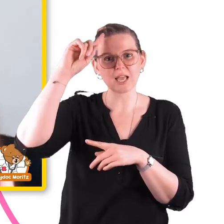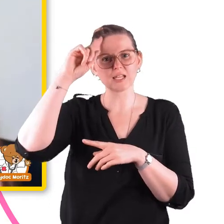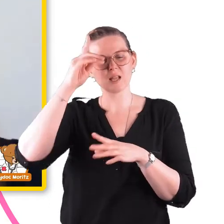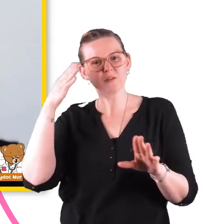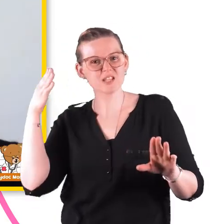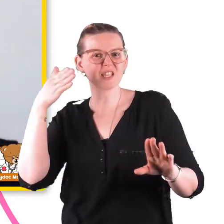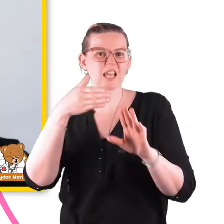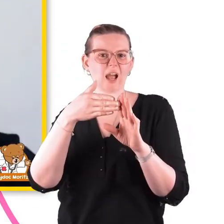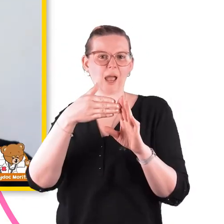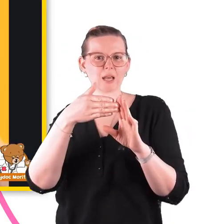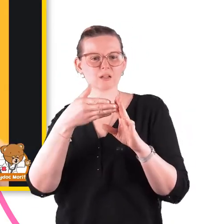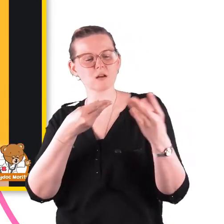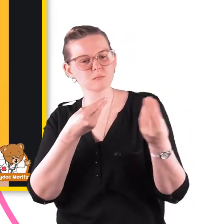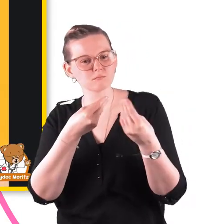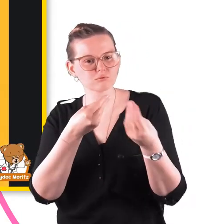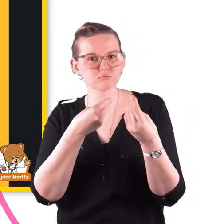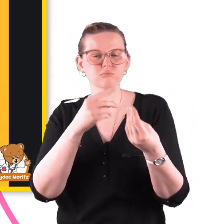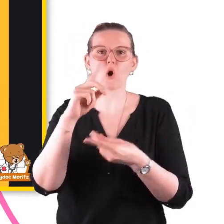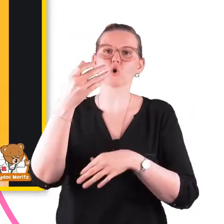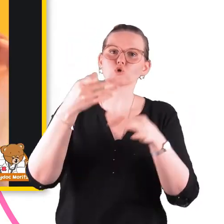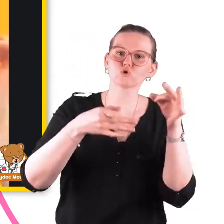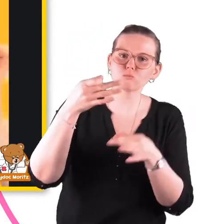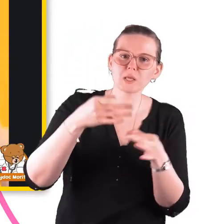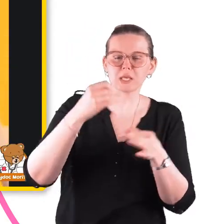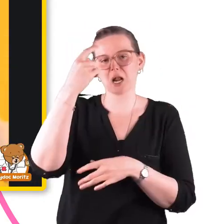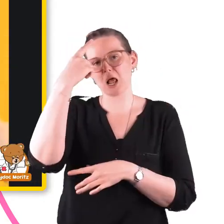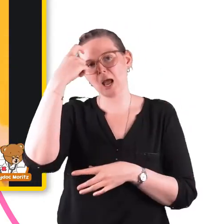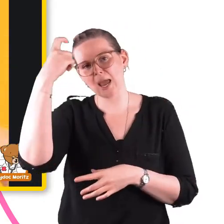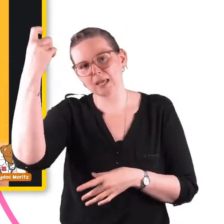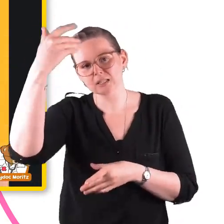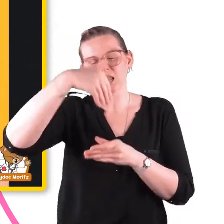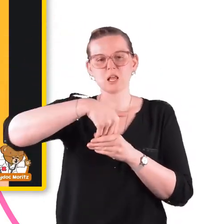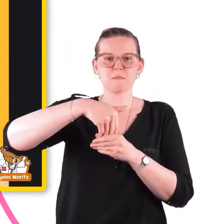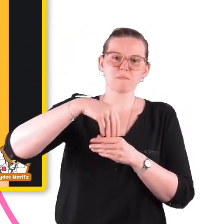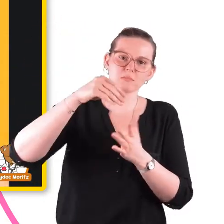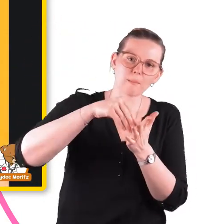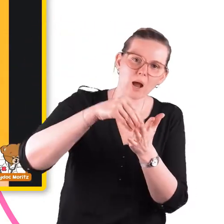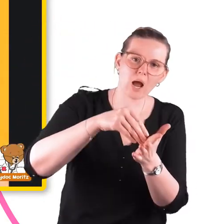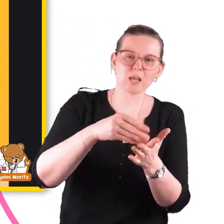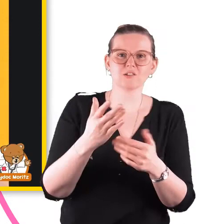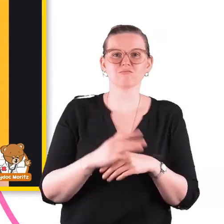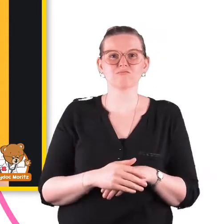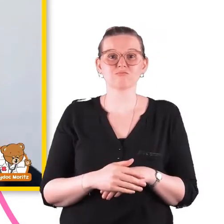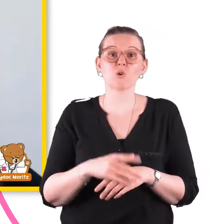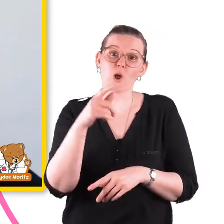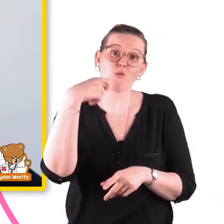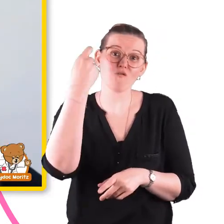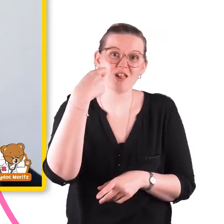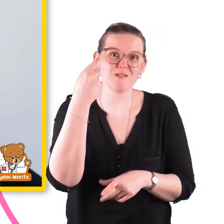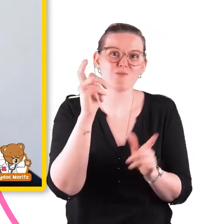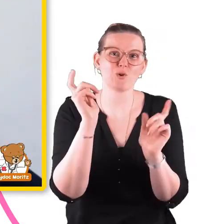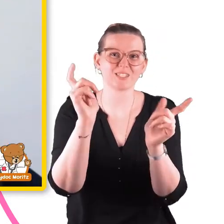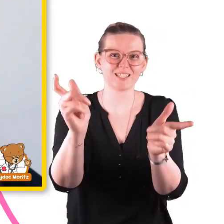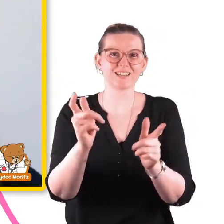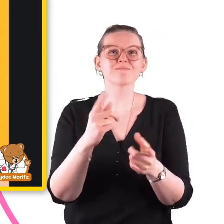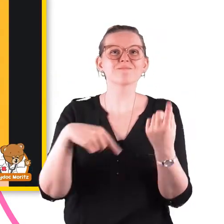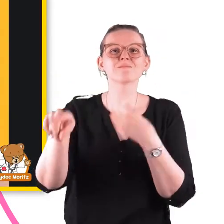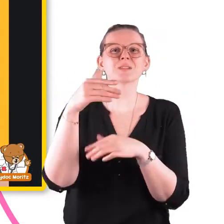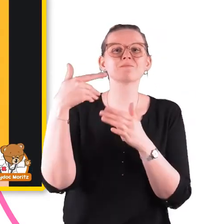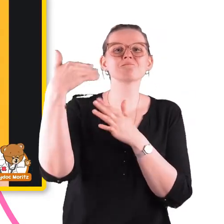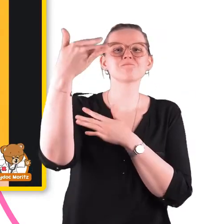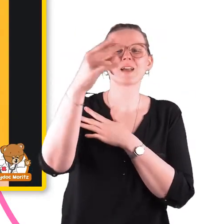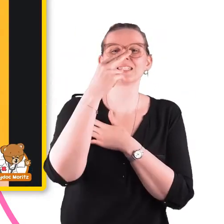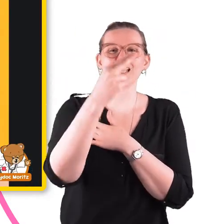Teddy direkt quatschen. Und es gibt auch Spiele und Rätsel und so. Und wieder lustige Filme. Also bis